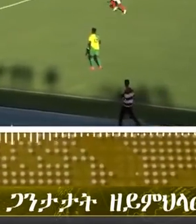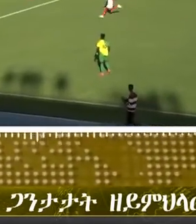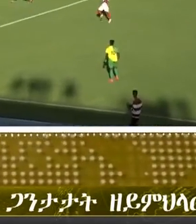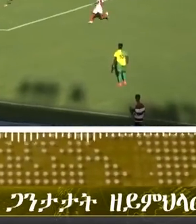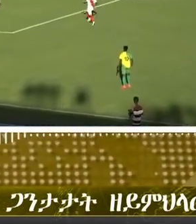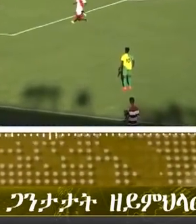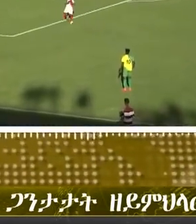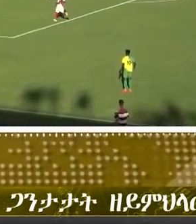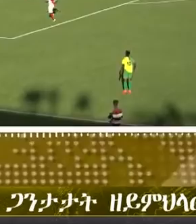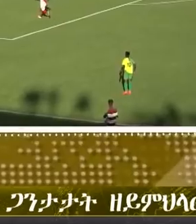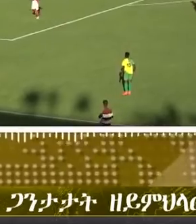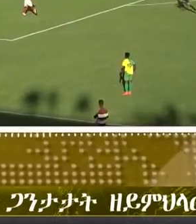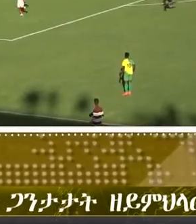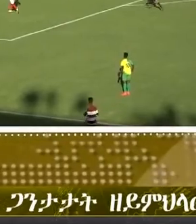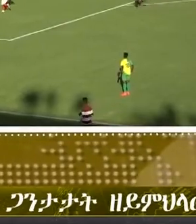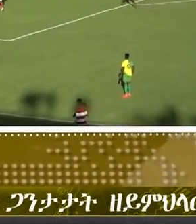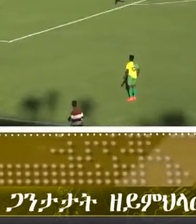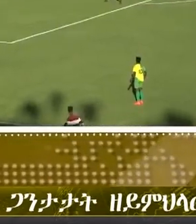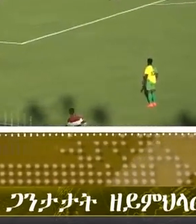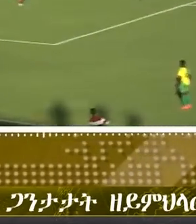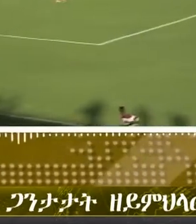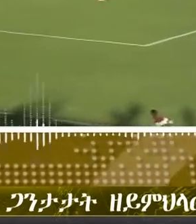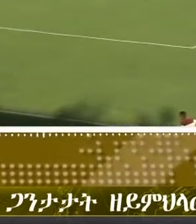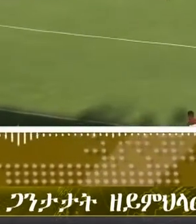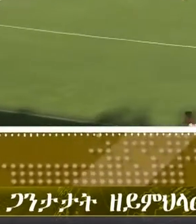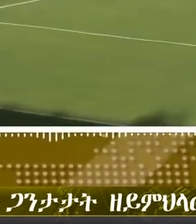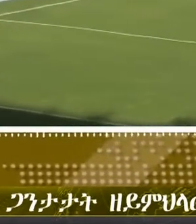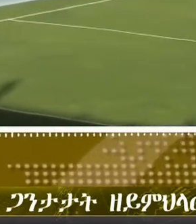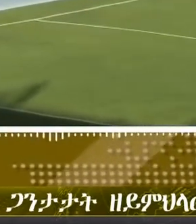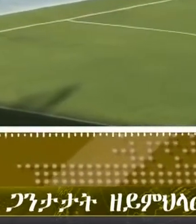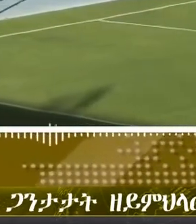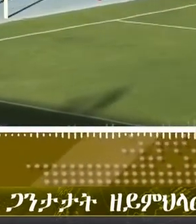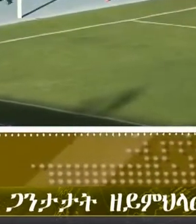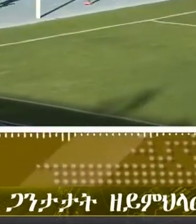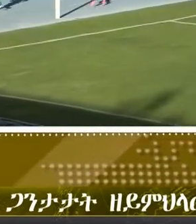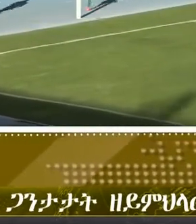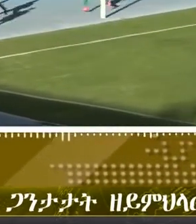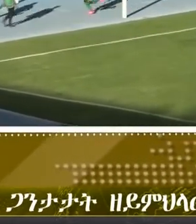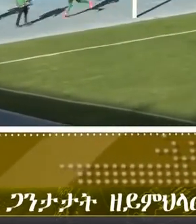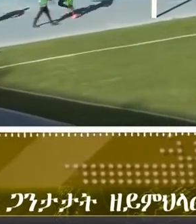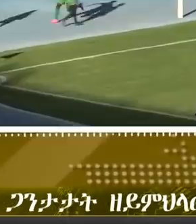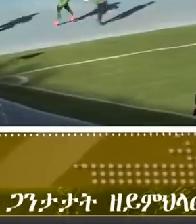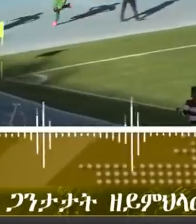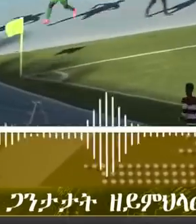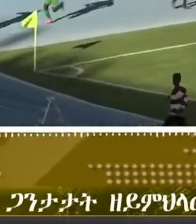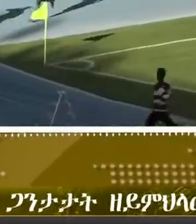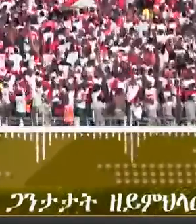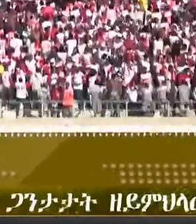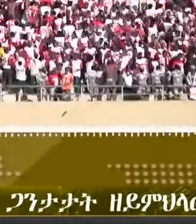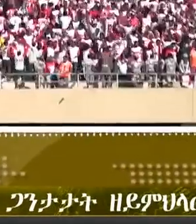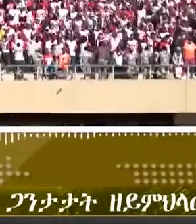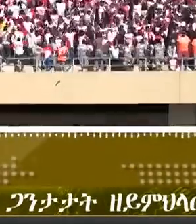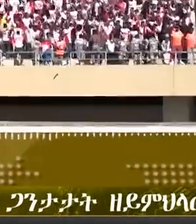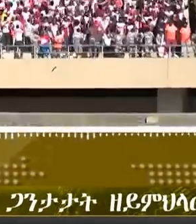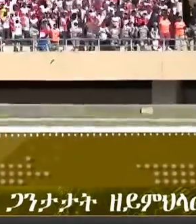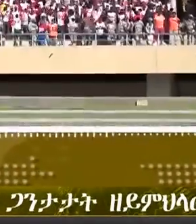سات بیت خود نیان مالی کنن هدیه خدا خاله کامو خمسلی خوبی کوین گن کافس بشود خدا ما علمن